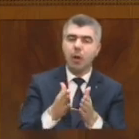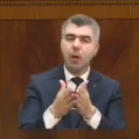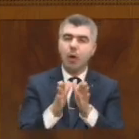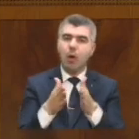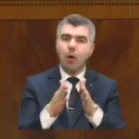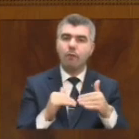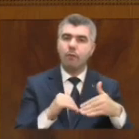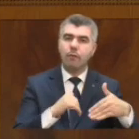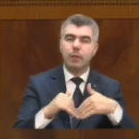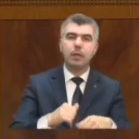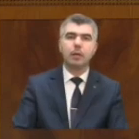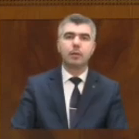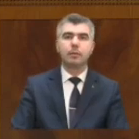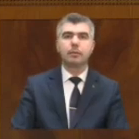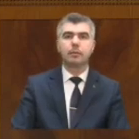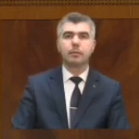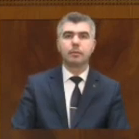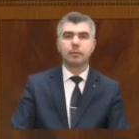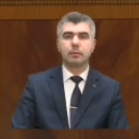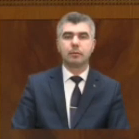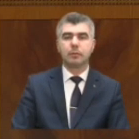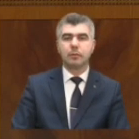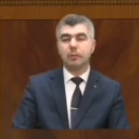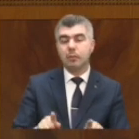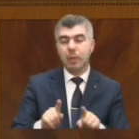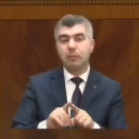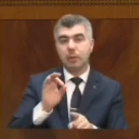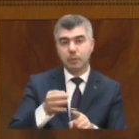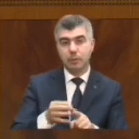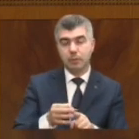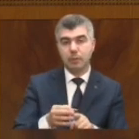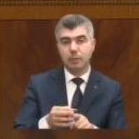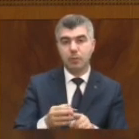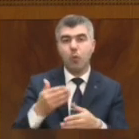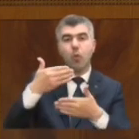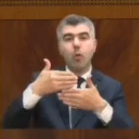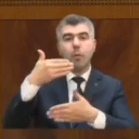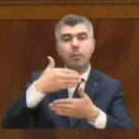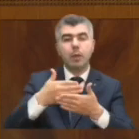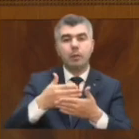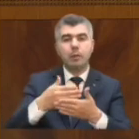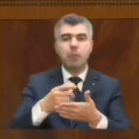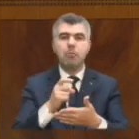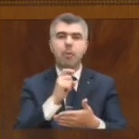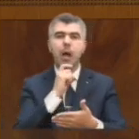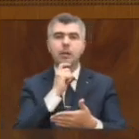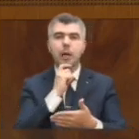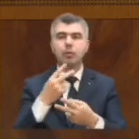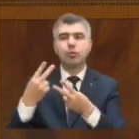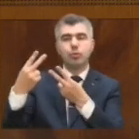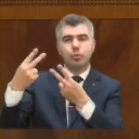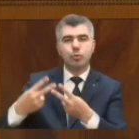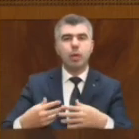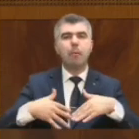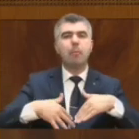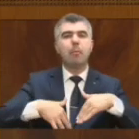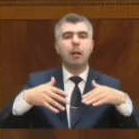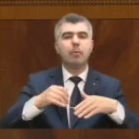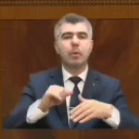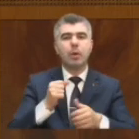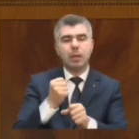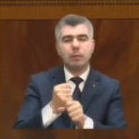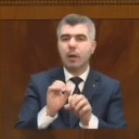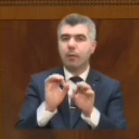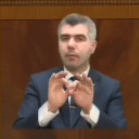من الطرق وهذا اللي جا لنا وبدينا كذلك في البناء. حنا ما انتظرناش نجيو للبرلمان باش عاد نقولوا شنو غنديروا، حنا